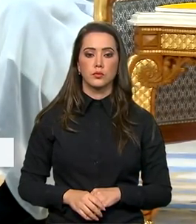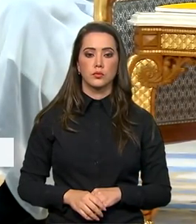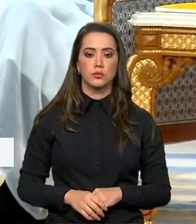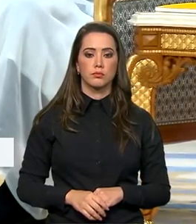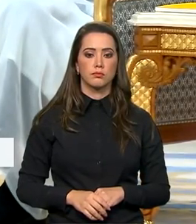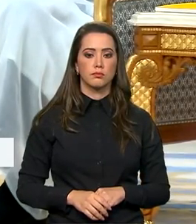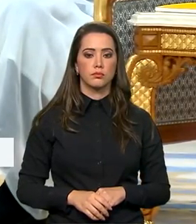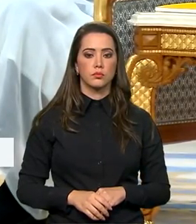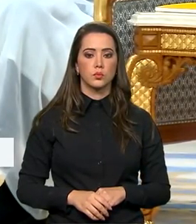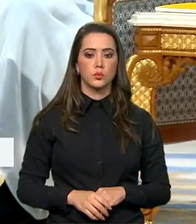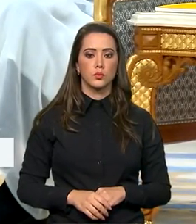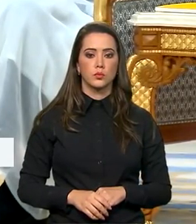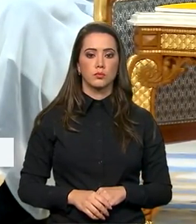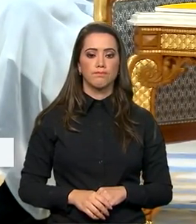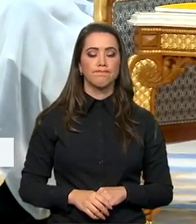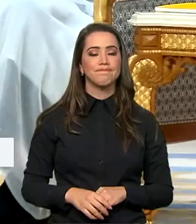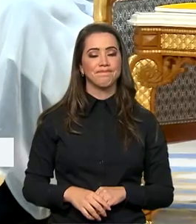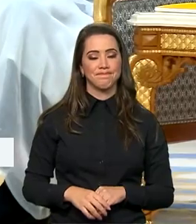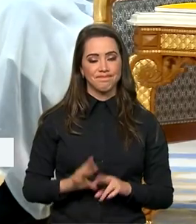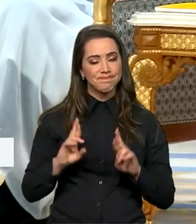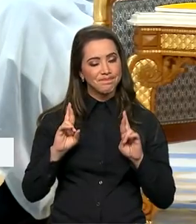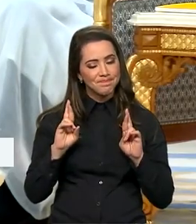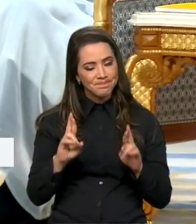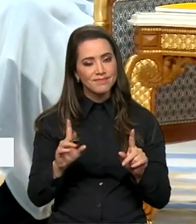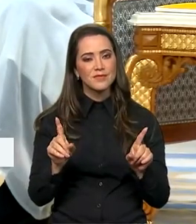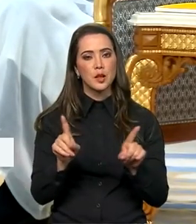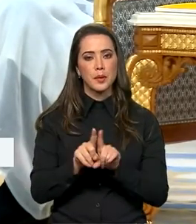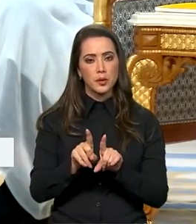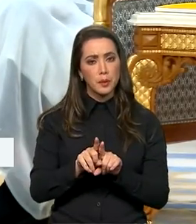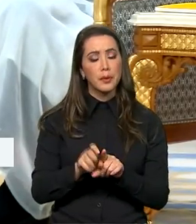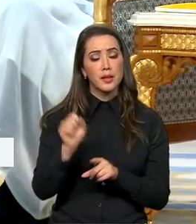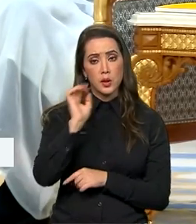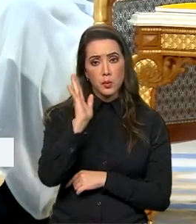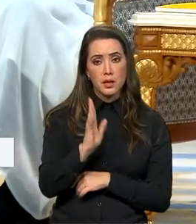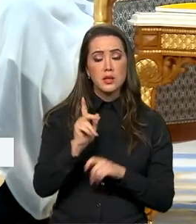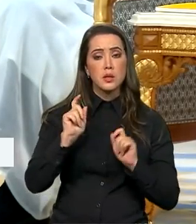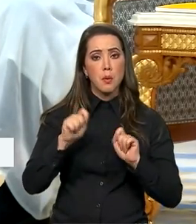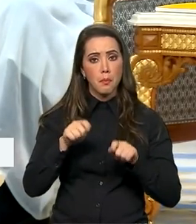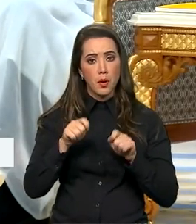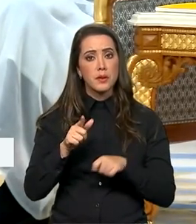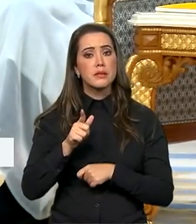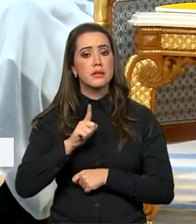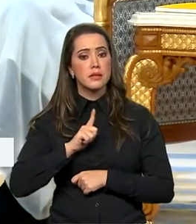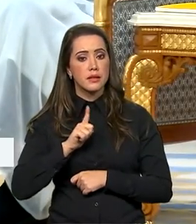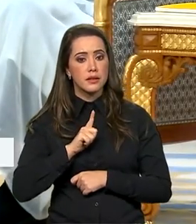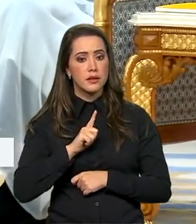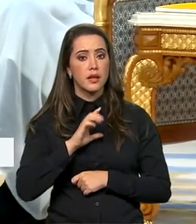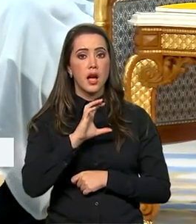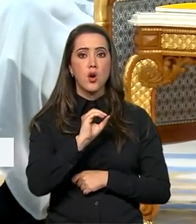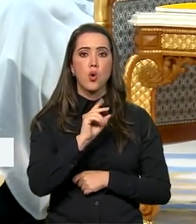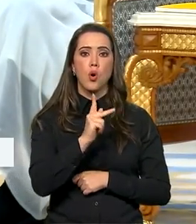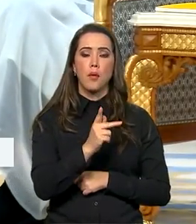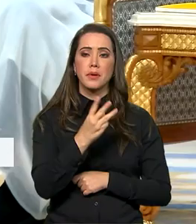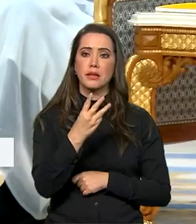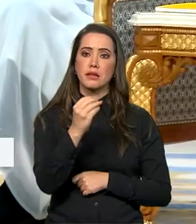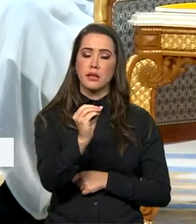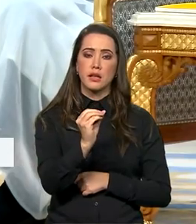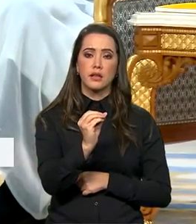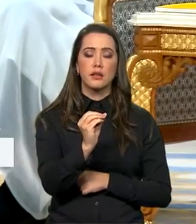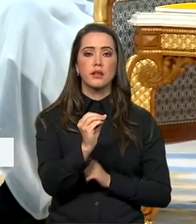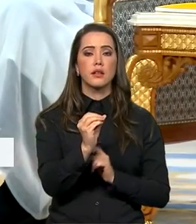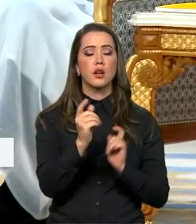دبي. Espero que o Brasil possa sediar a COP30 em Belém,